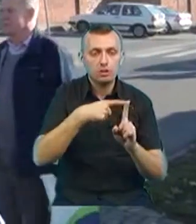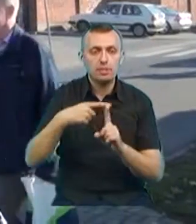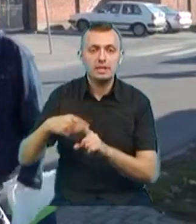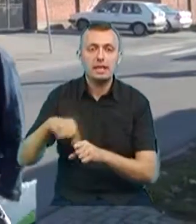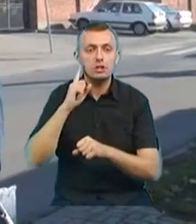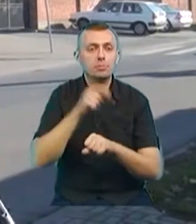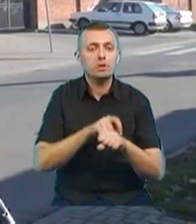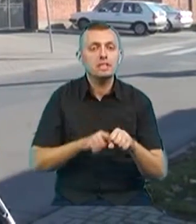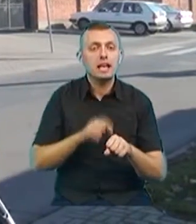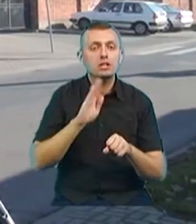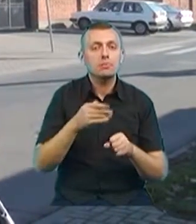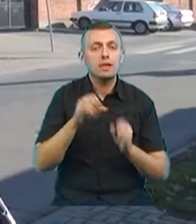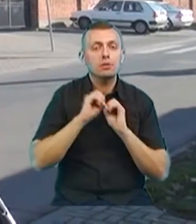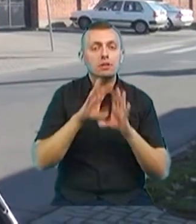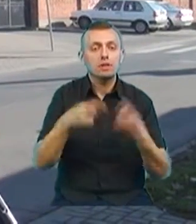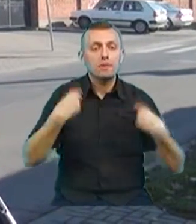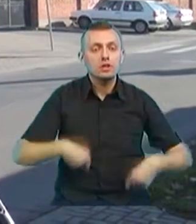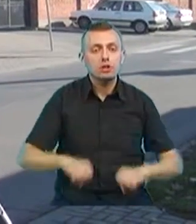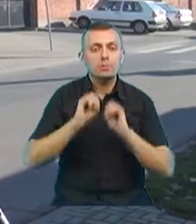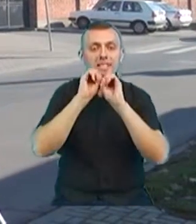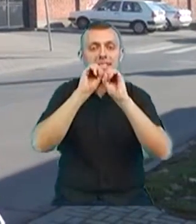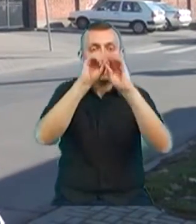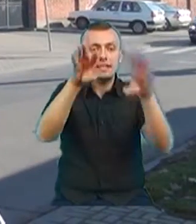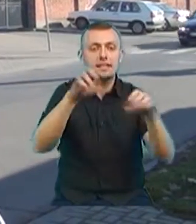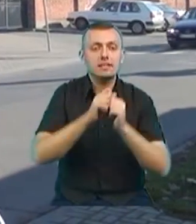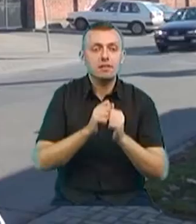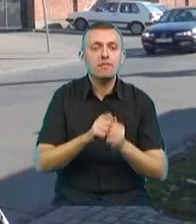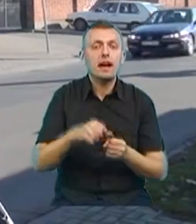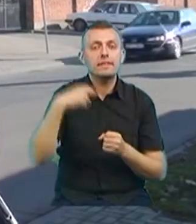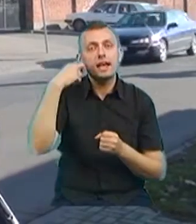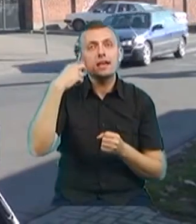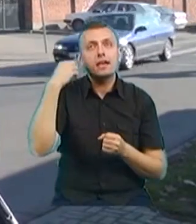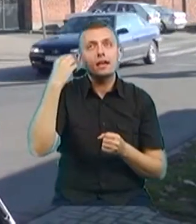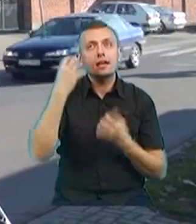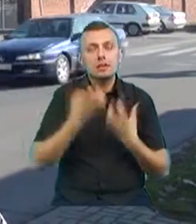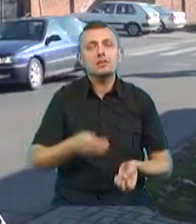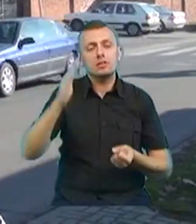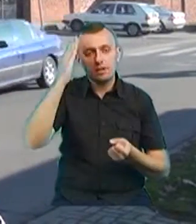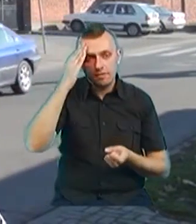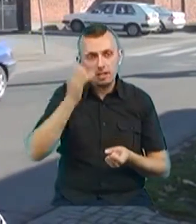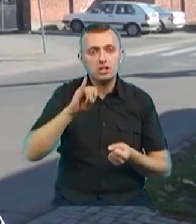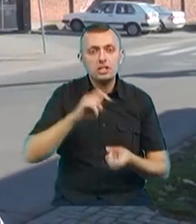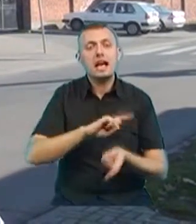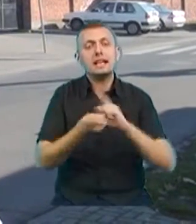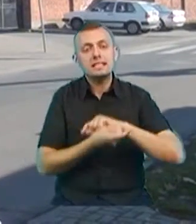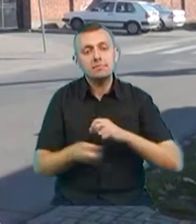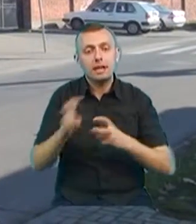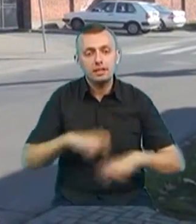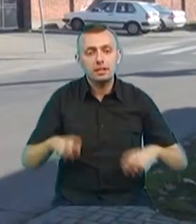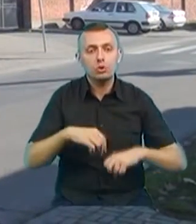drogi komunikacyjne. Policjanci będą informować osoby zainteresowane o zmianach organizacji w